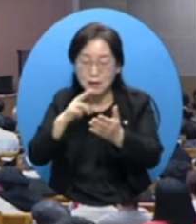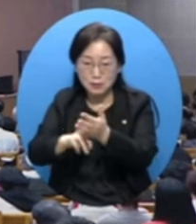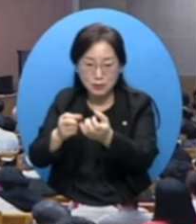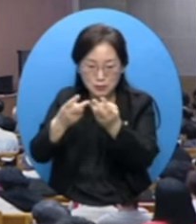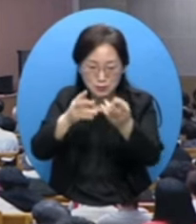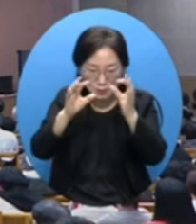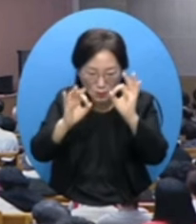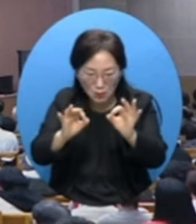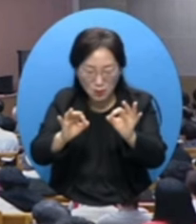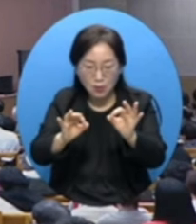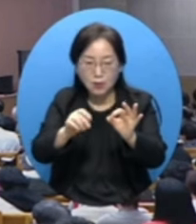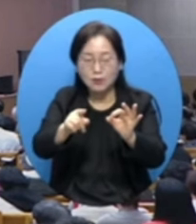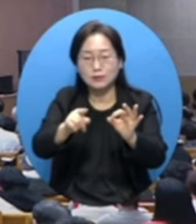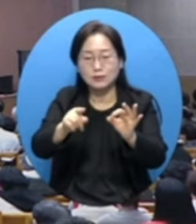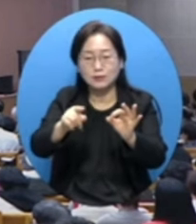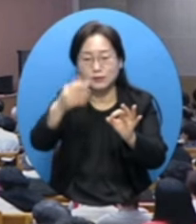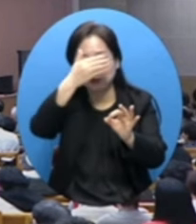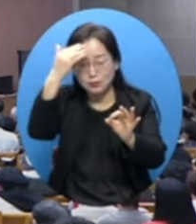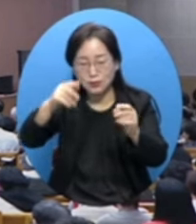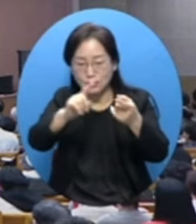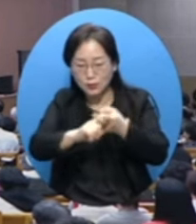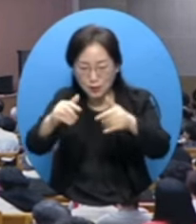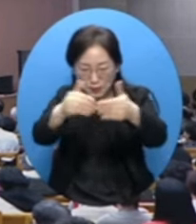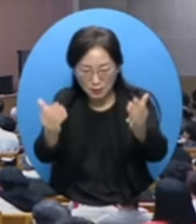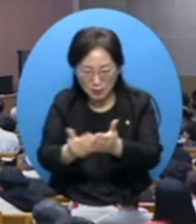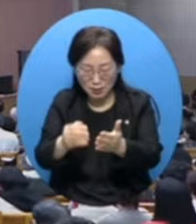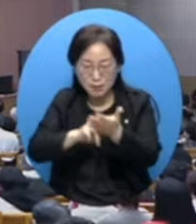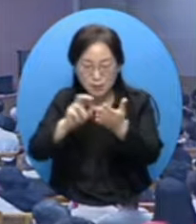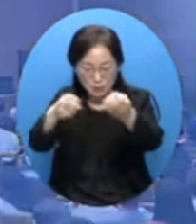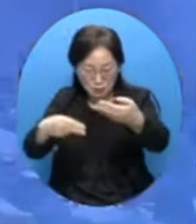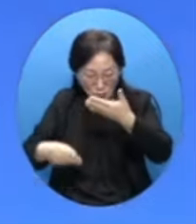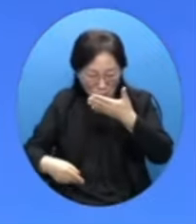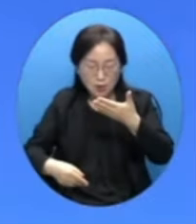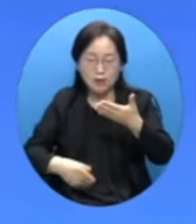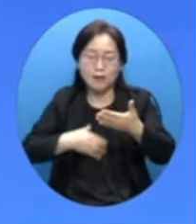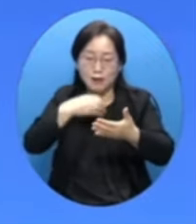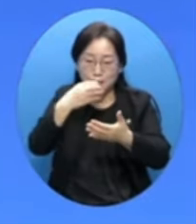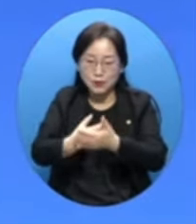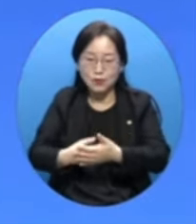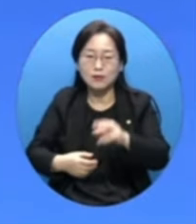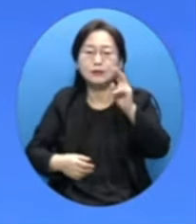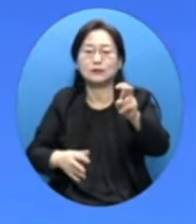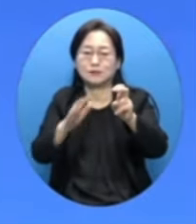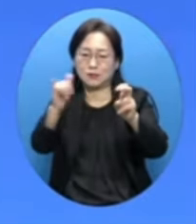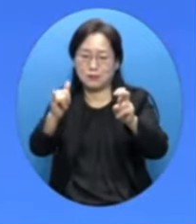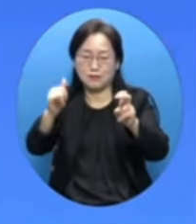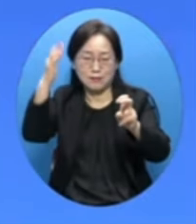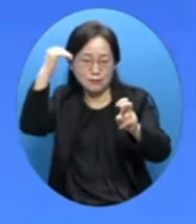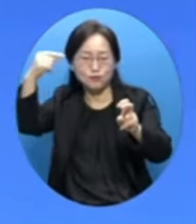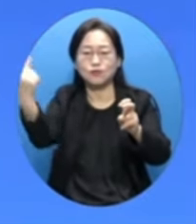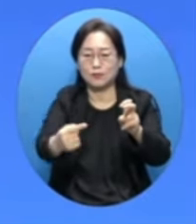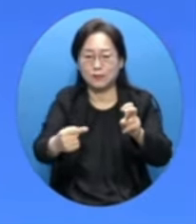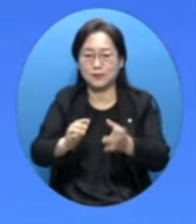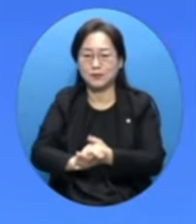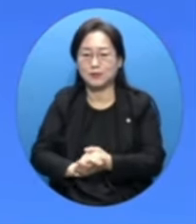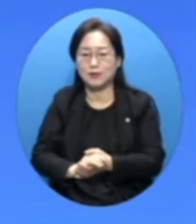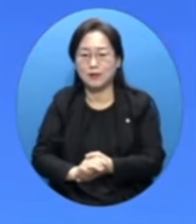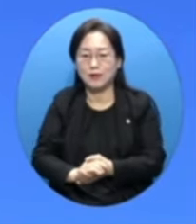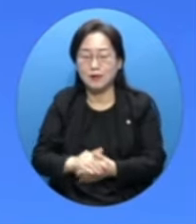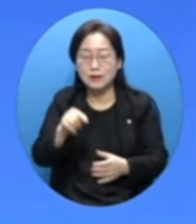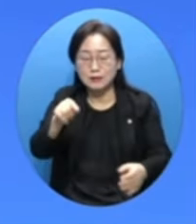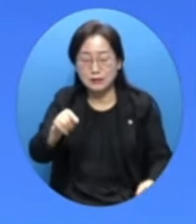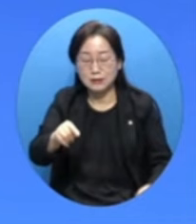감동시켰습니다 그들 중에 20여 명이 우리 조선에 성사로 달려 나왔습니다 그리고 에보 청년